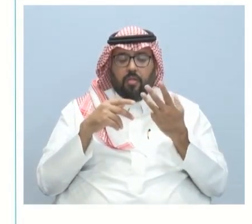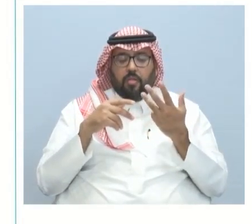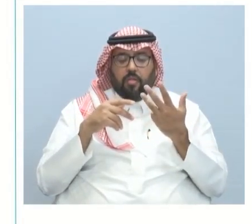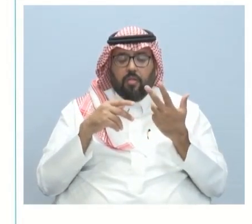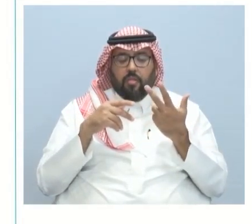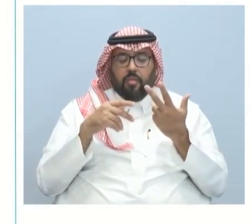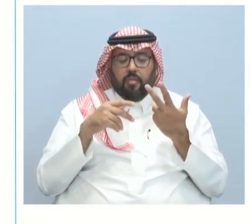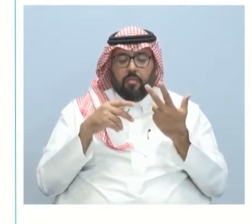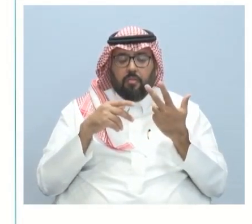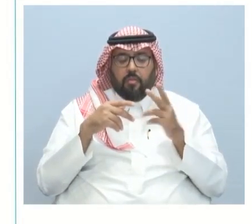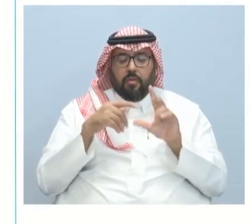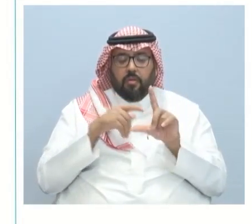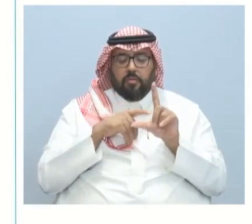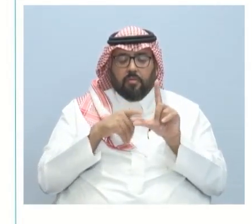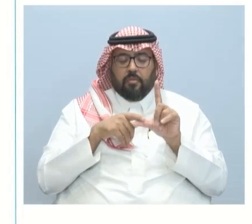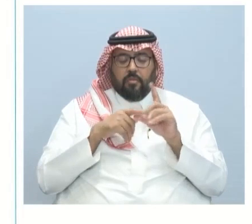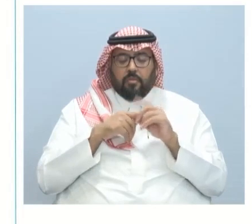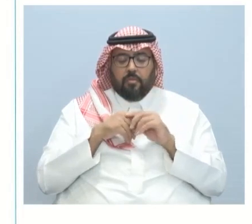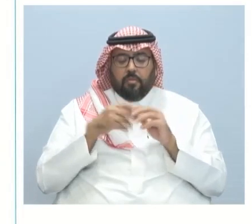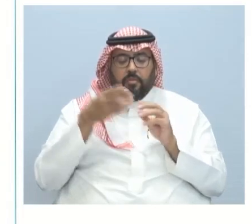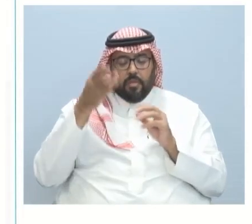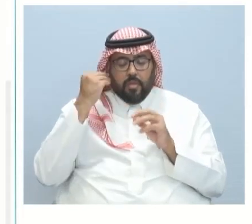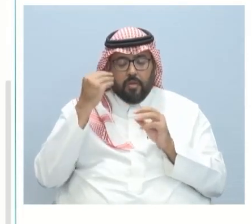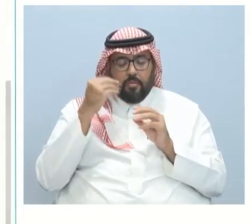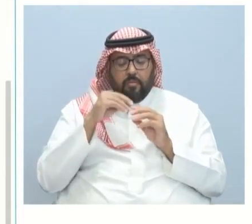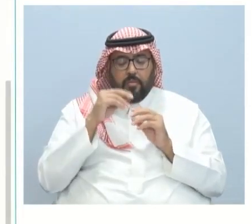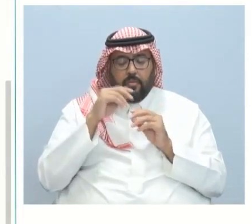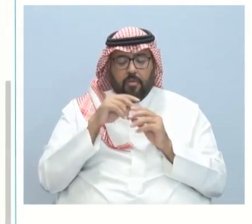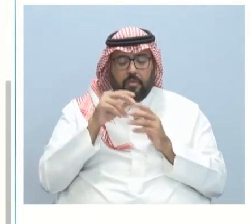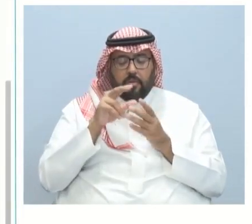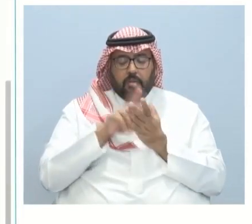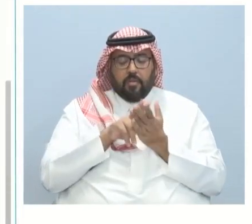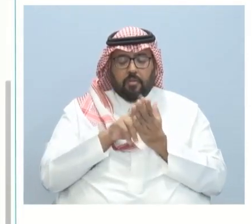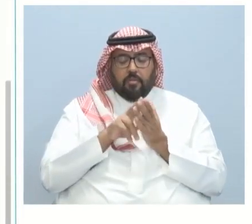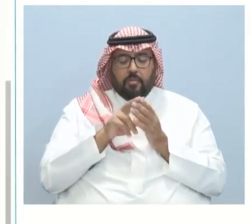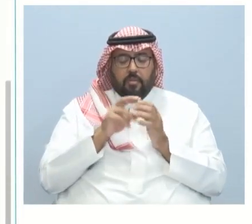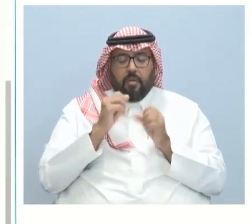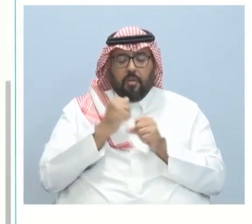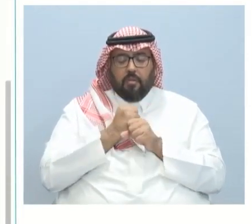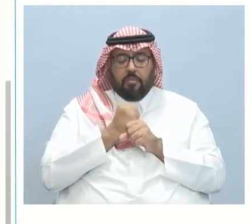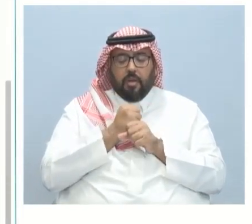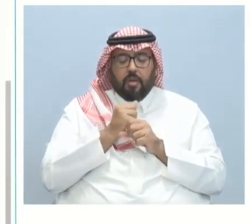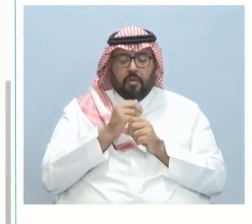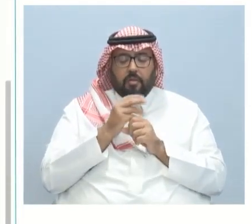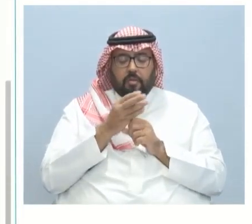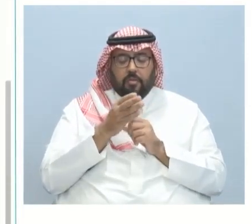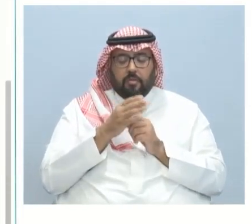البرمجيه التاليه نلاحظ التطبيق العملي لذلك